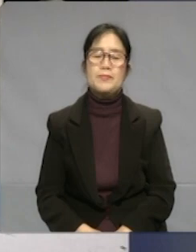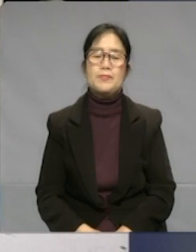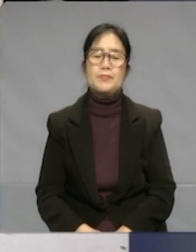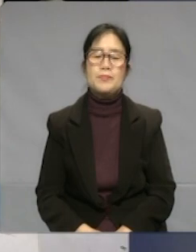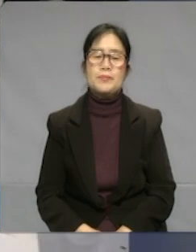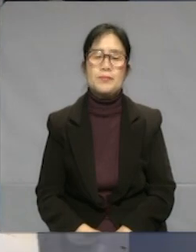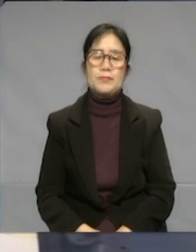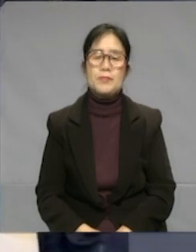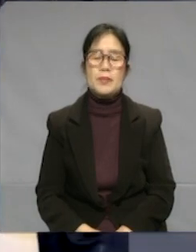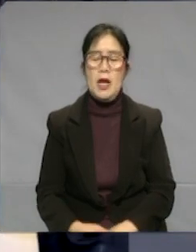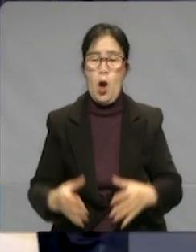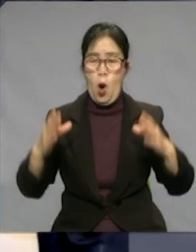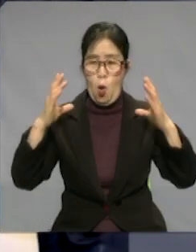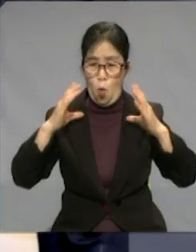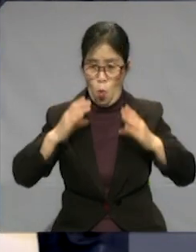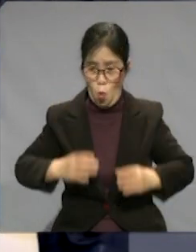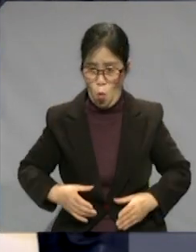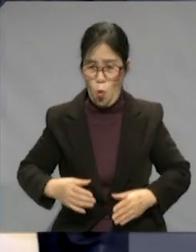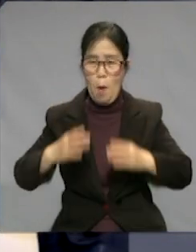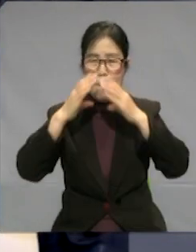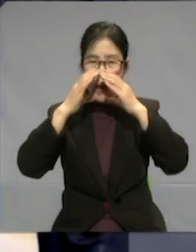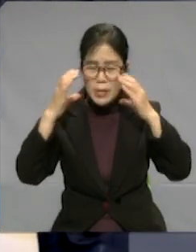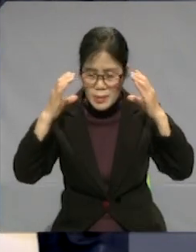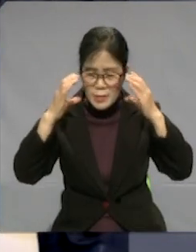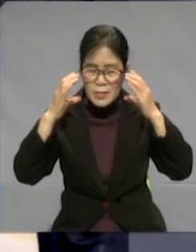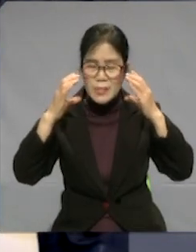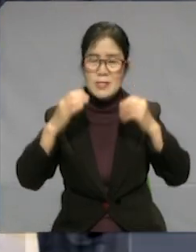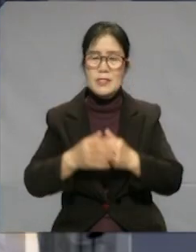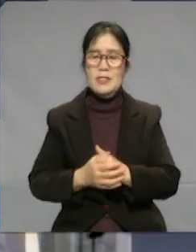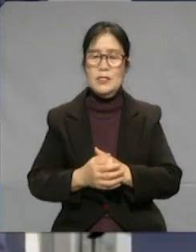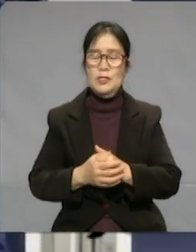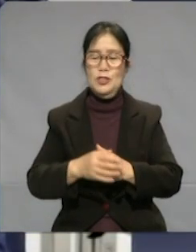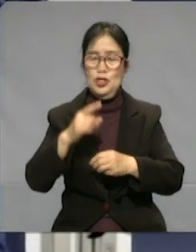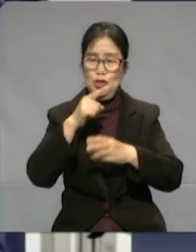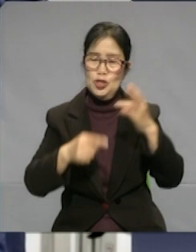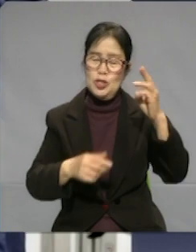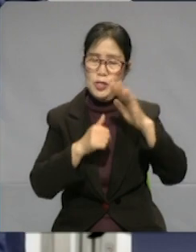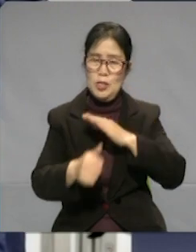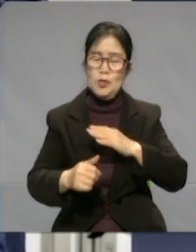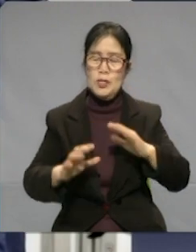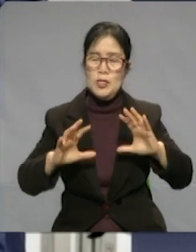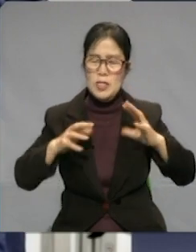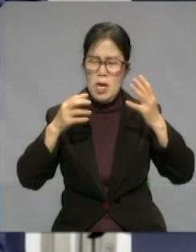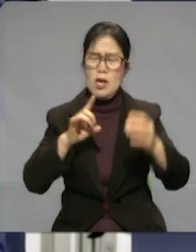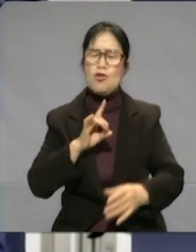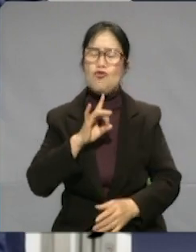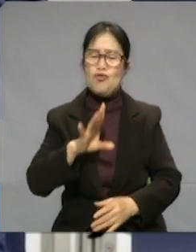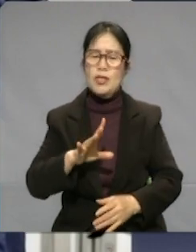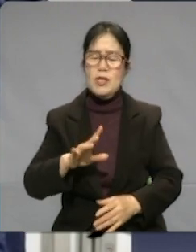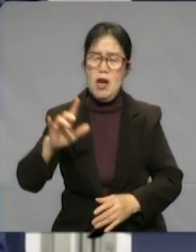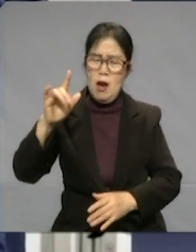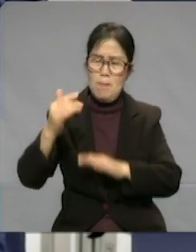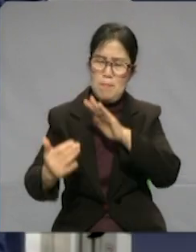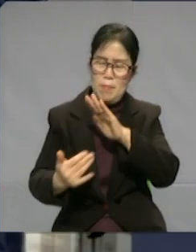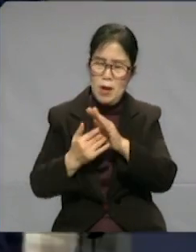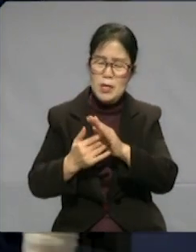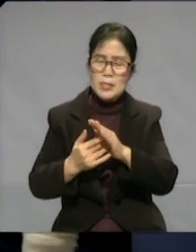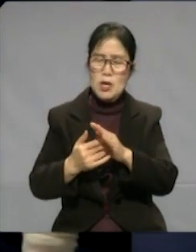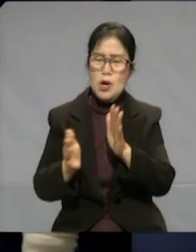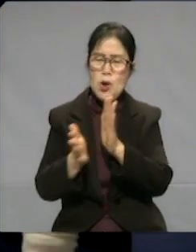방진복과 함께 마스크를 착용한 윤석열 대통령. 전 세계에서 유일한 극자외선 노광장비